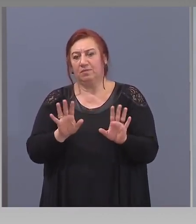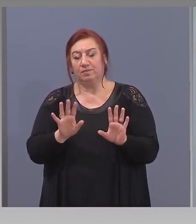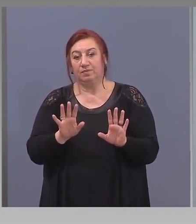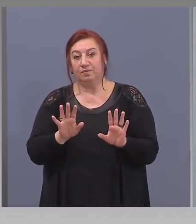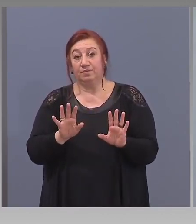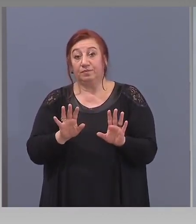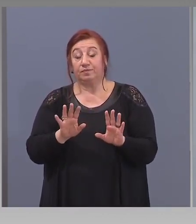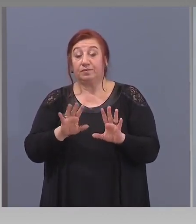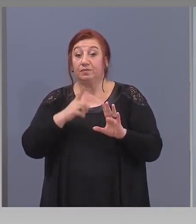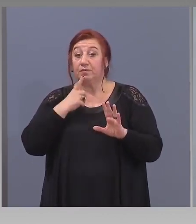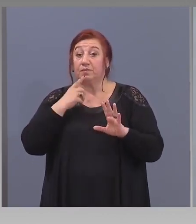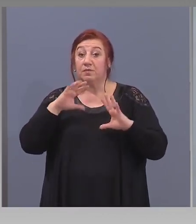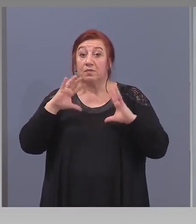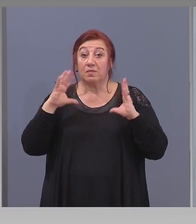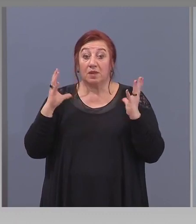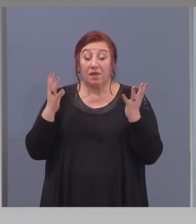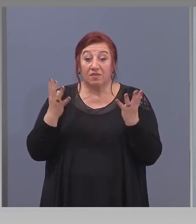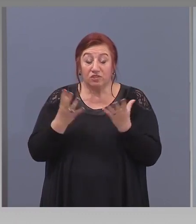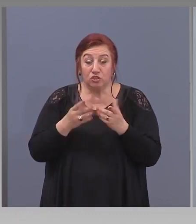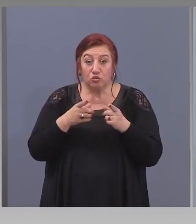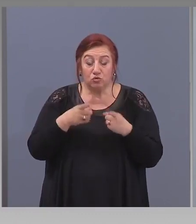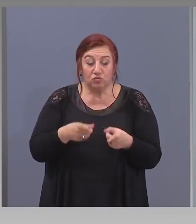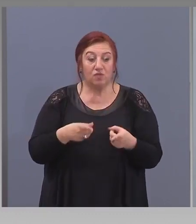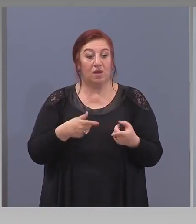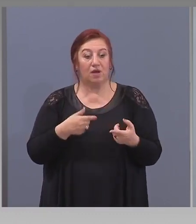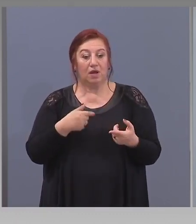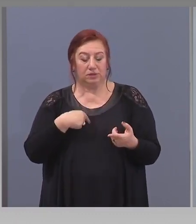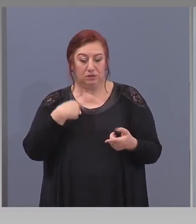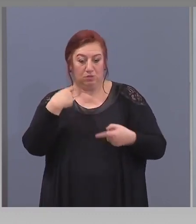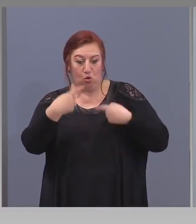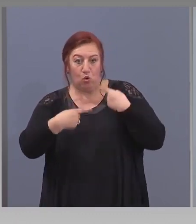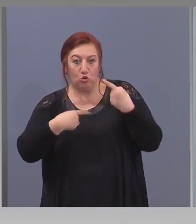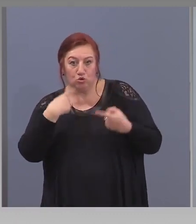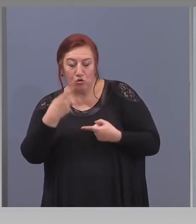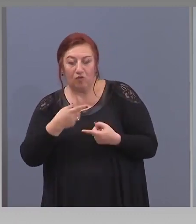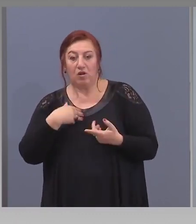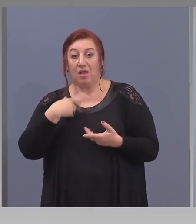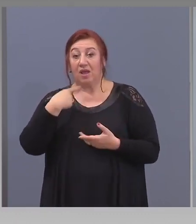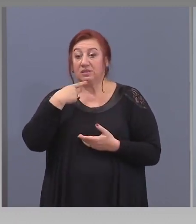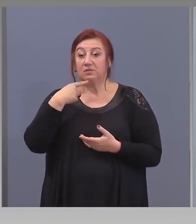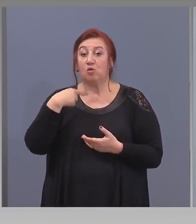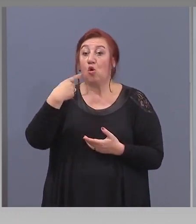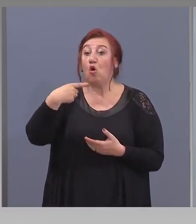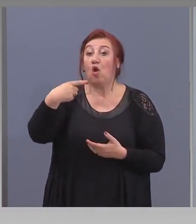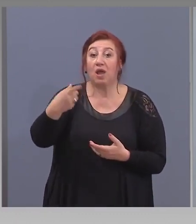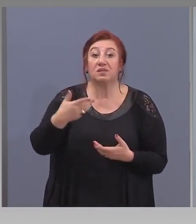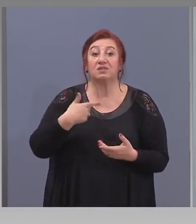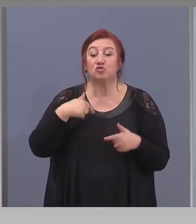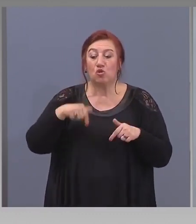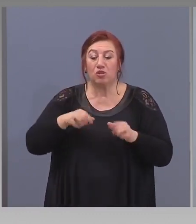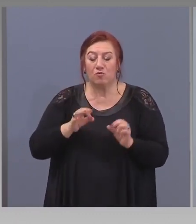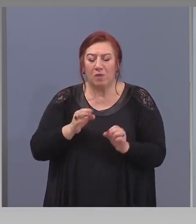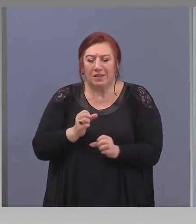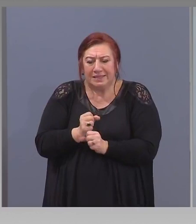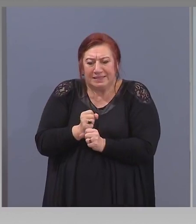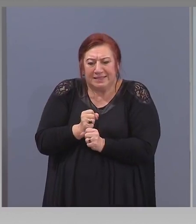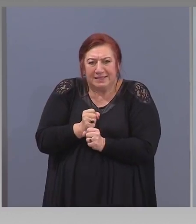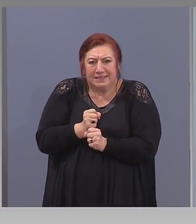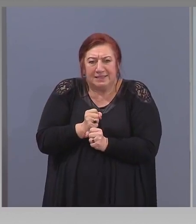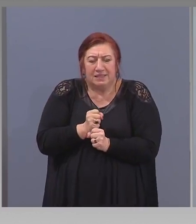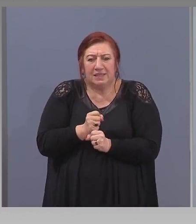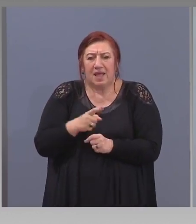И всичко това съм го изговорил на президента Радев. Аз съм му казал защо толкова стискаме, както някои